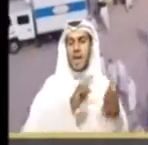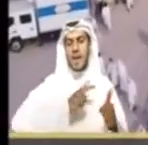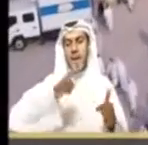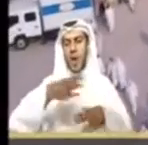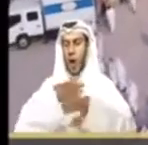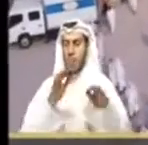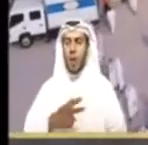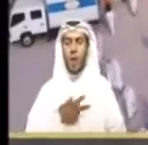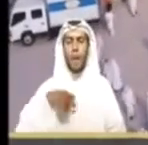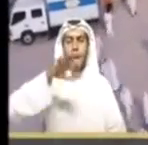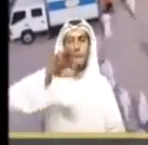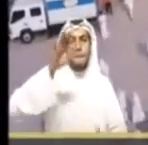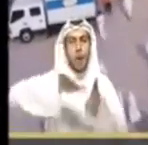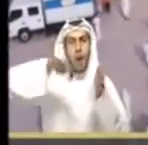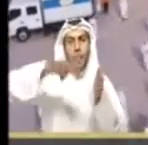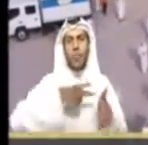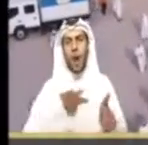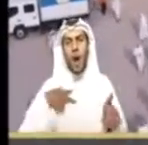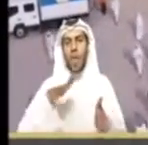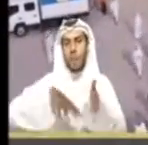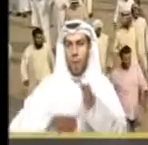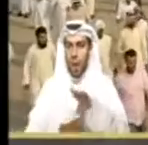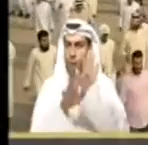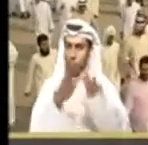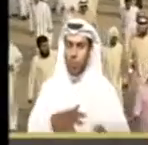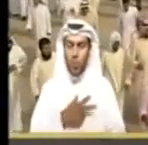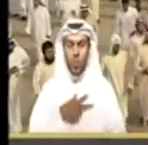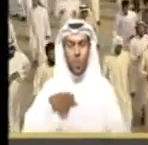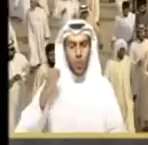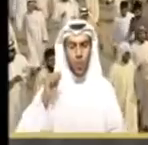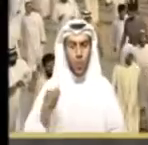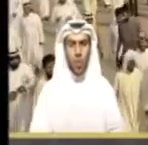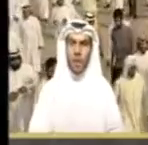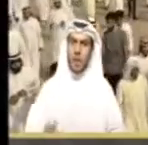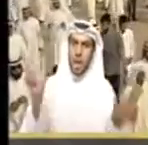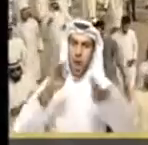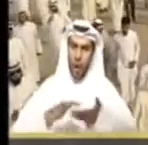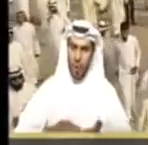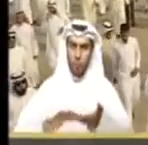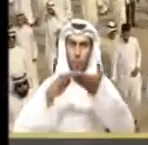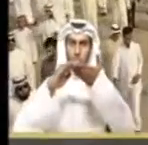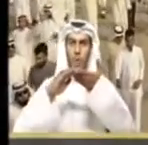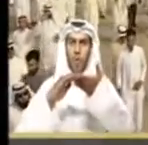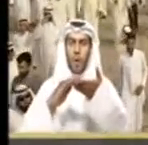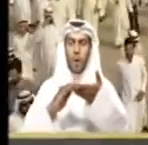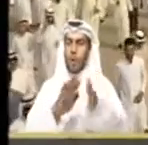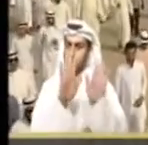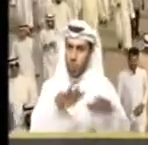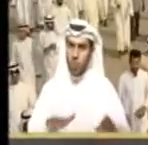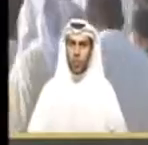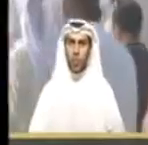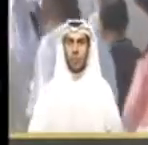مجلس الأمة مرزوق علي الغانم، ووزير الدولة لشؤون مجلس الوزراء، ووزير الإعلام بالوكالة الشيخ محمد العبدالله